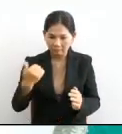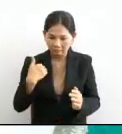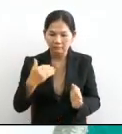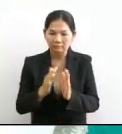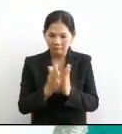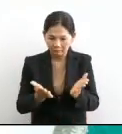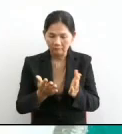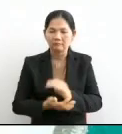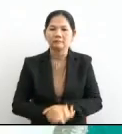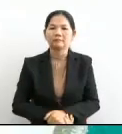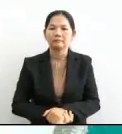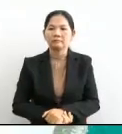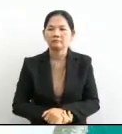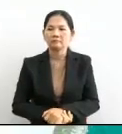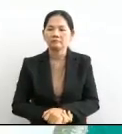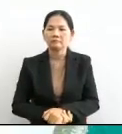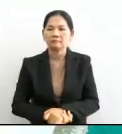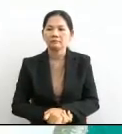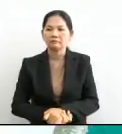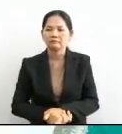cha